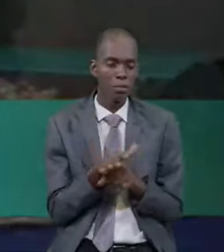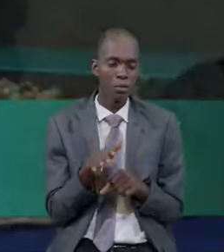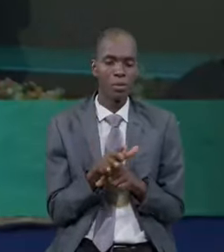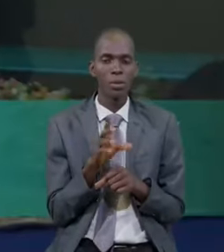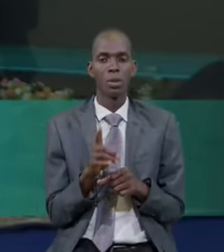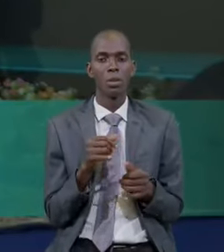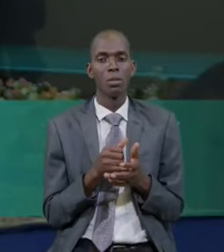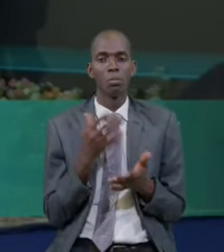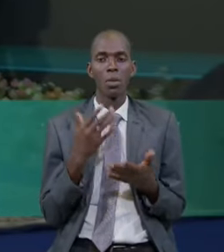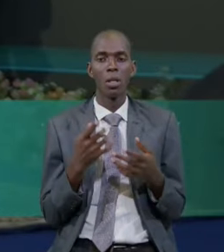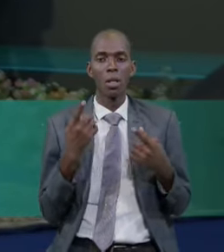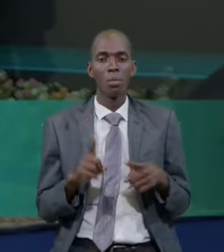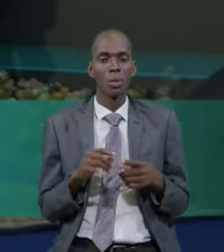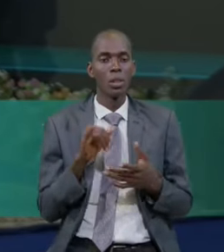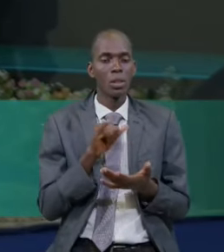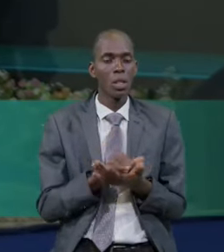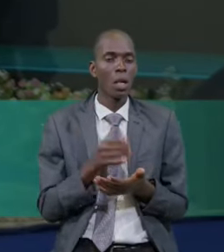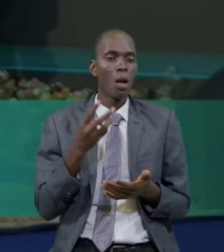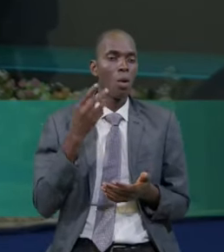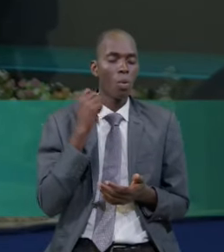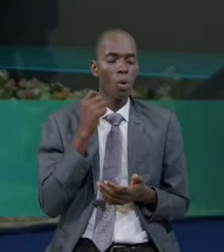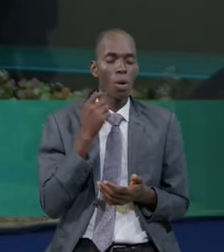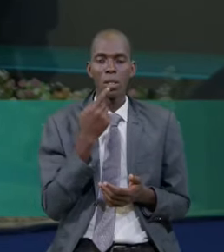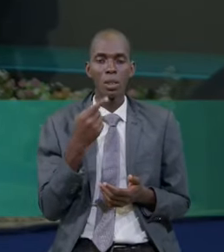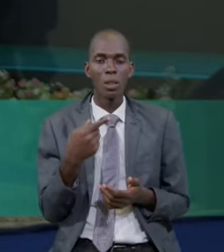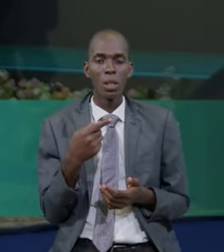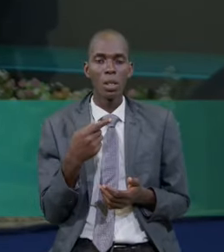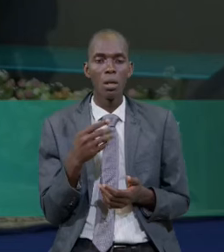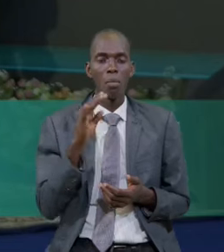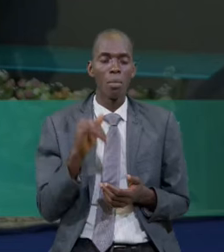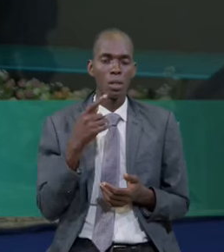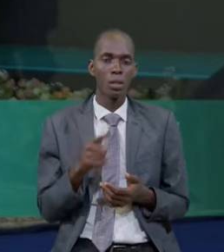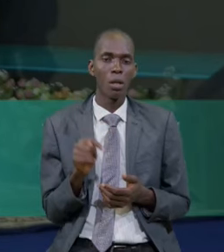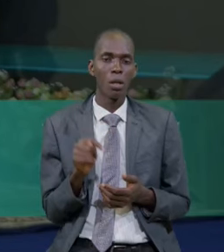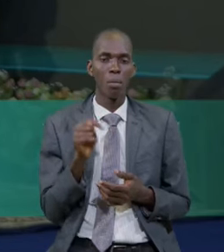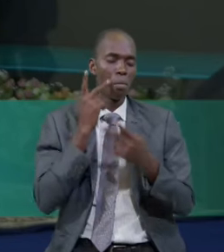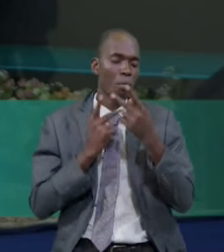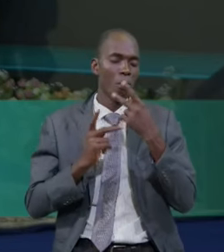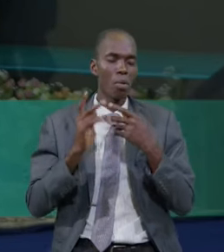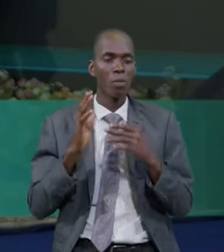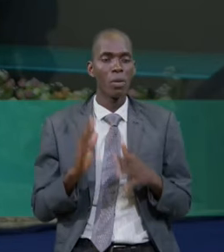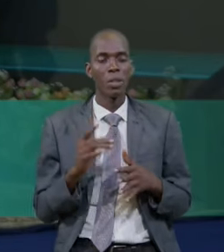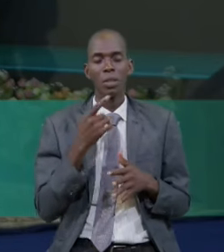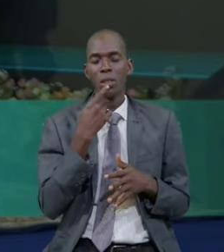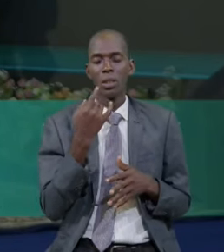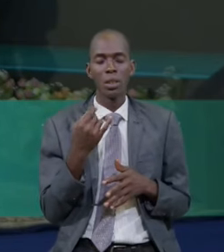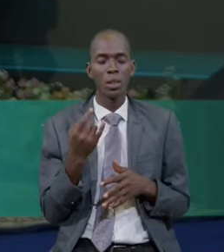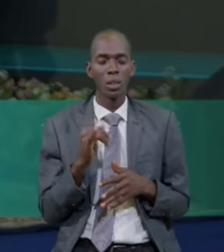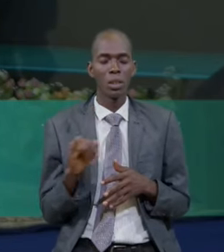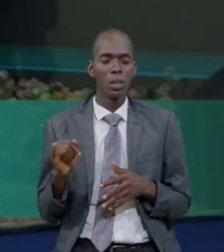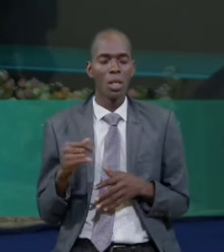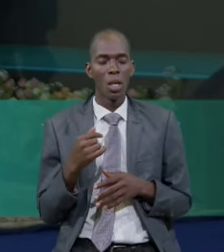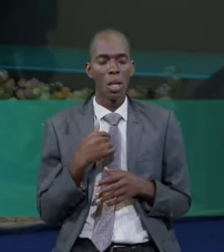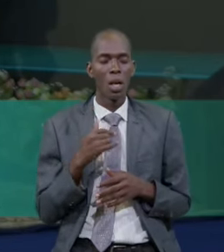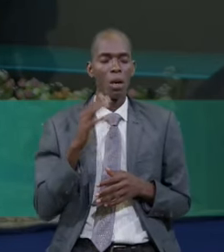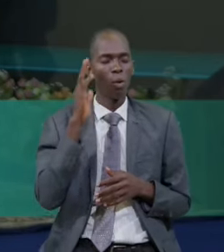ce qui avait été annoncé par le prophète, j'ouvrirai ma